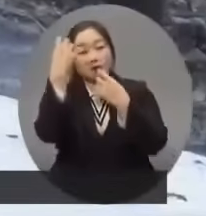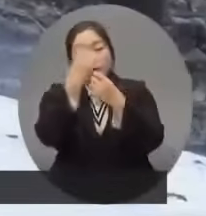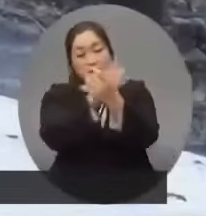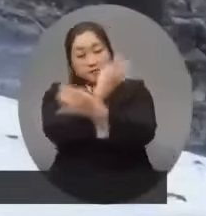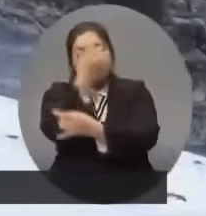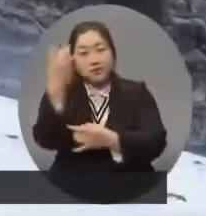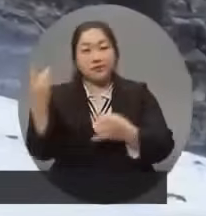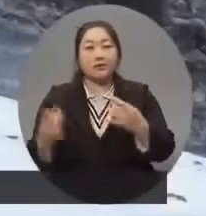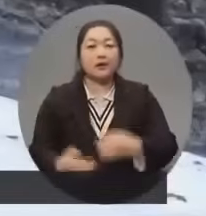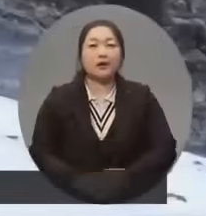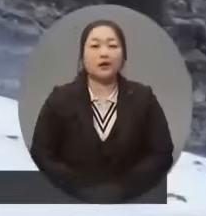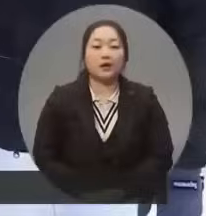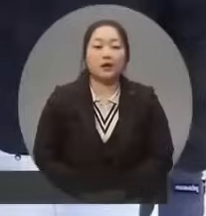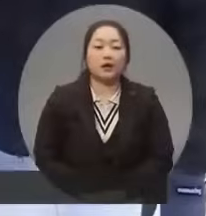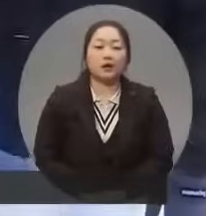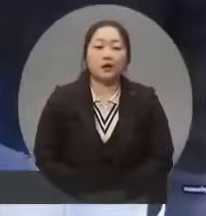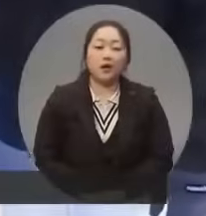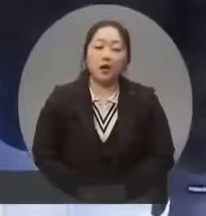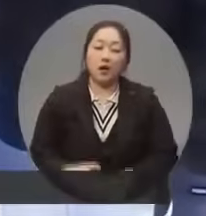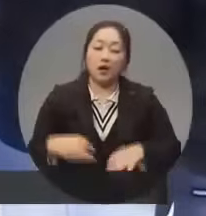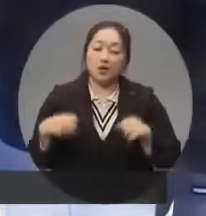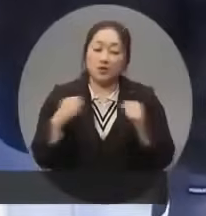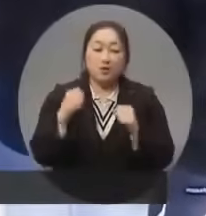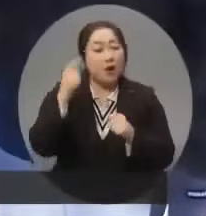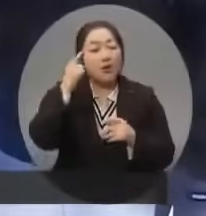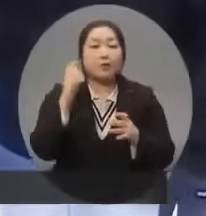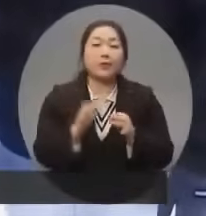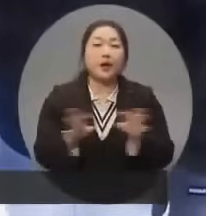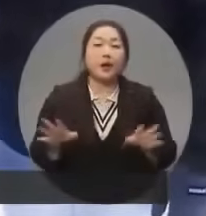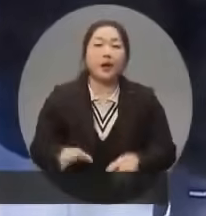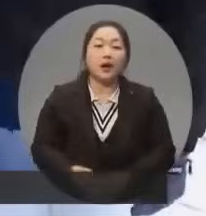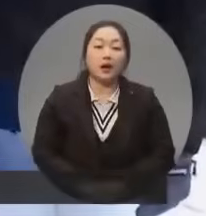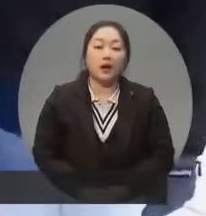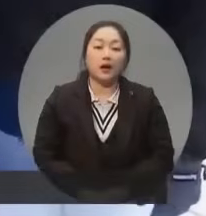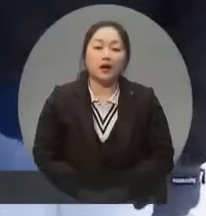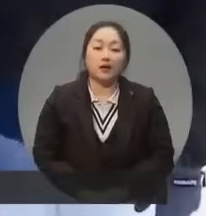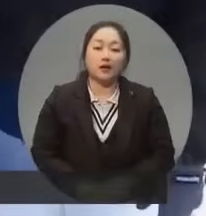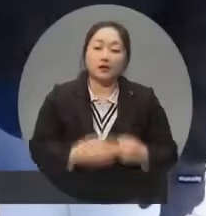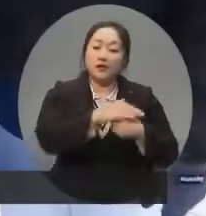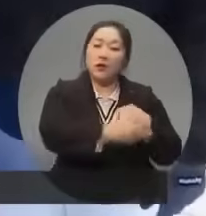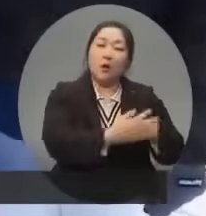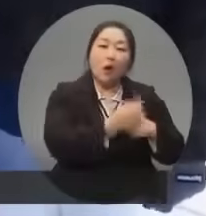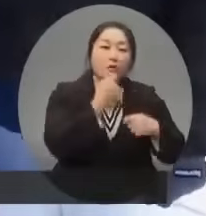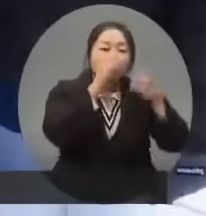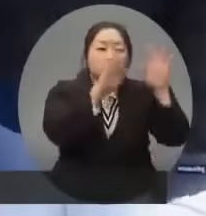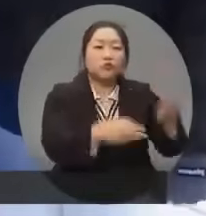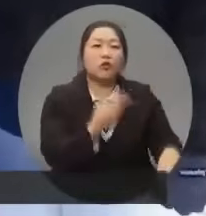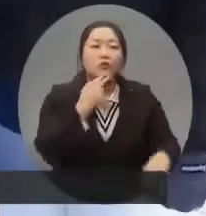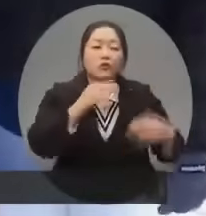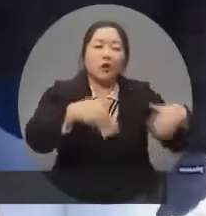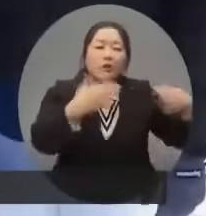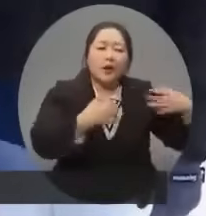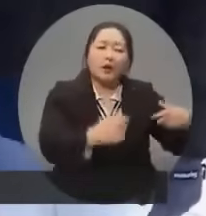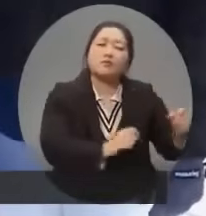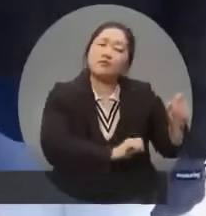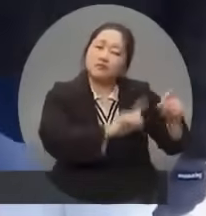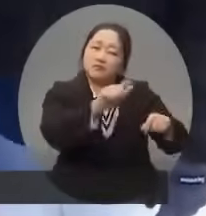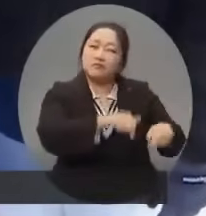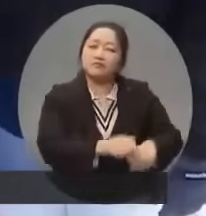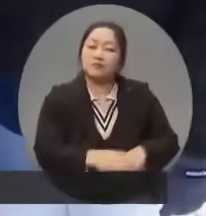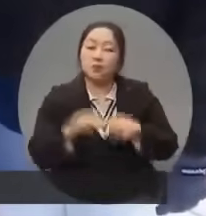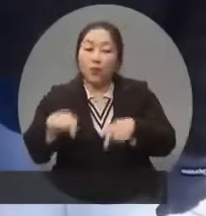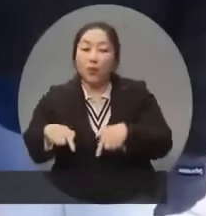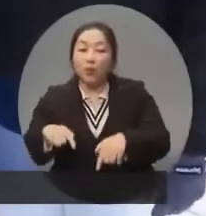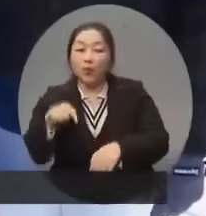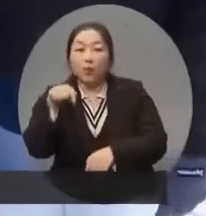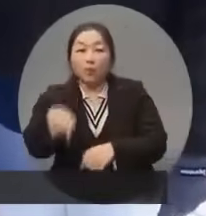연발합니다. 사실 이렇게까지 추울 거라고는 예상을 못했는데 대구는 눈이 잘 안 오고 바람이 많이 부는데 여기는